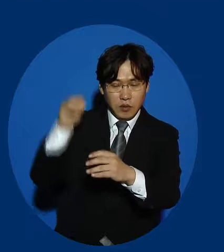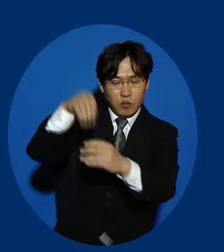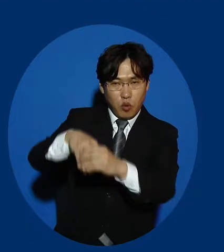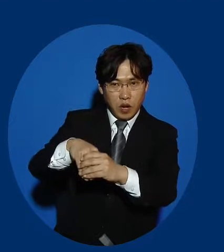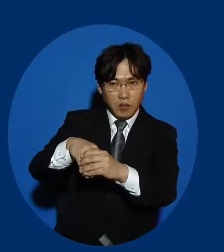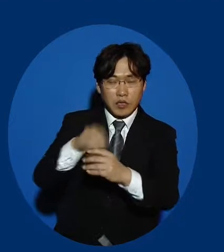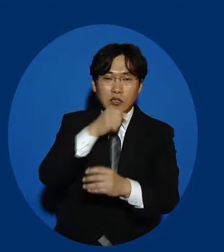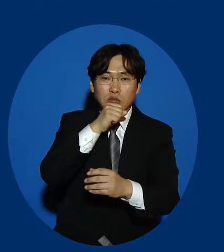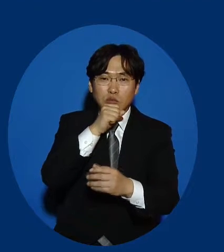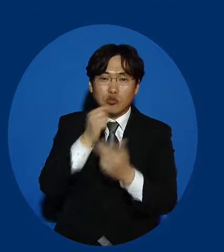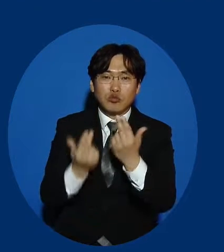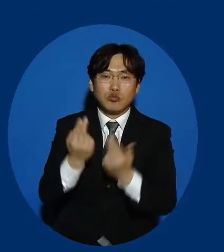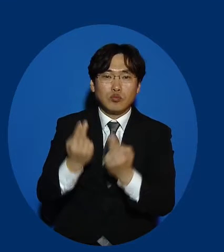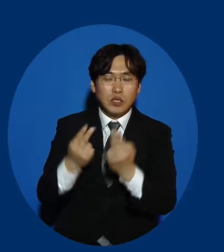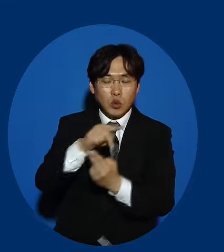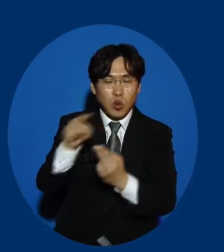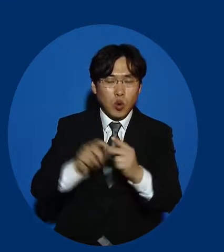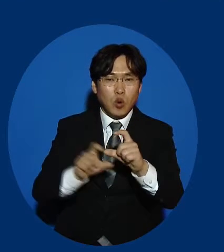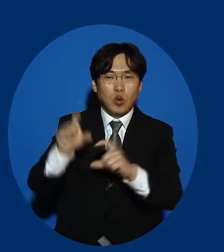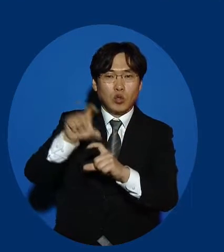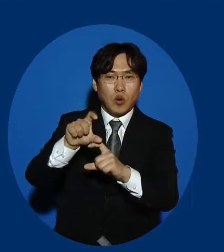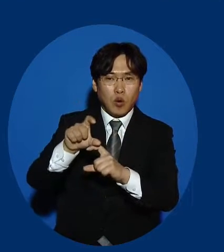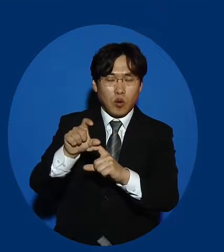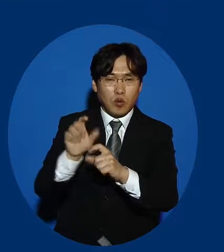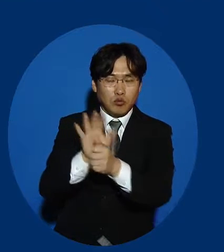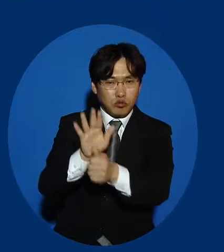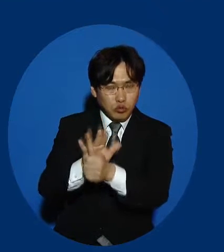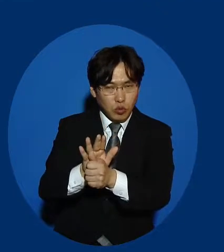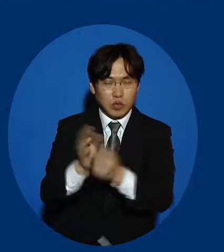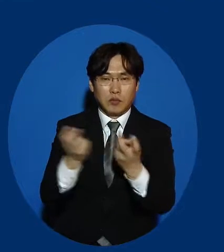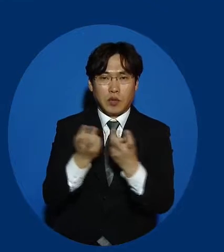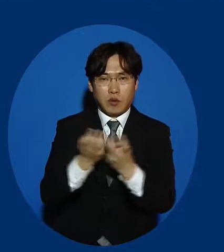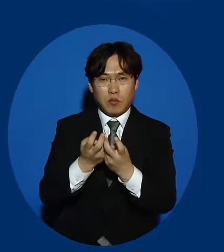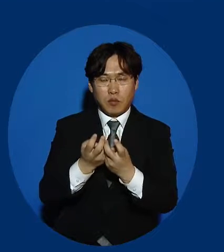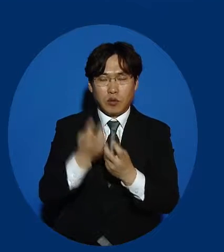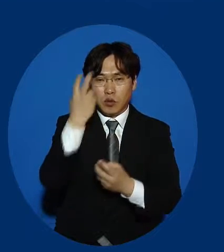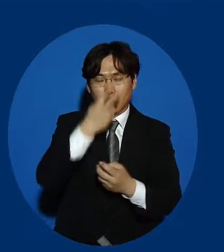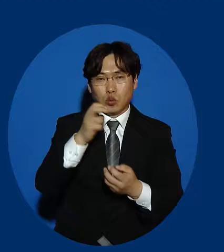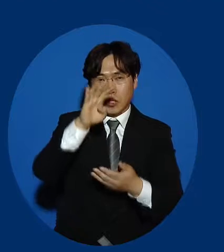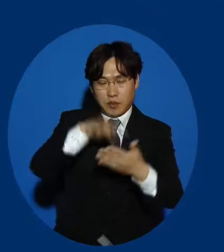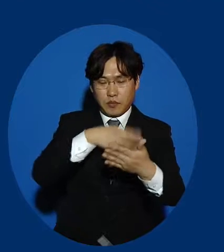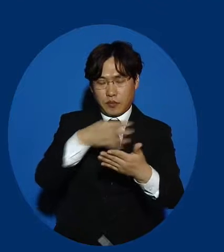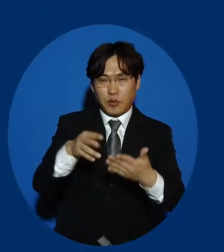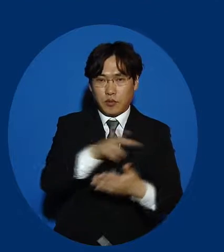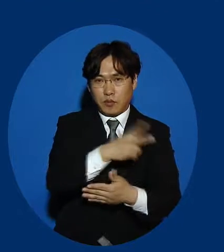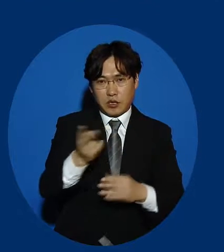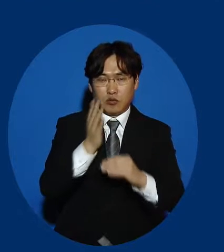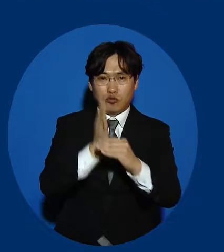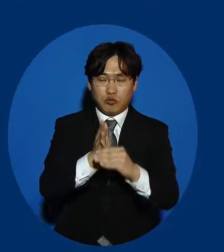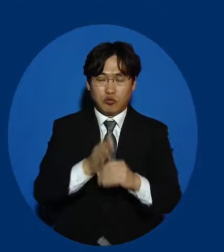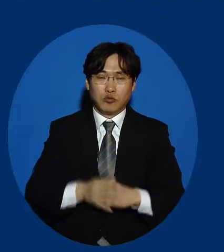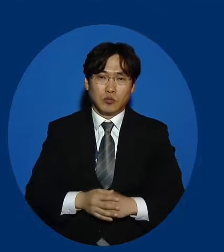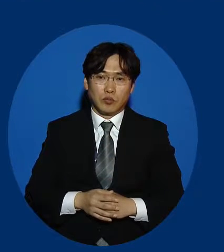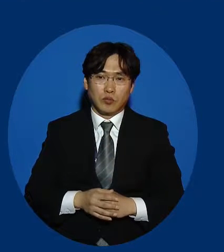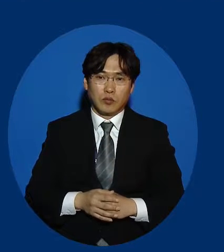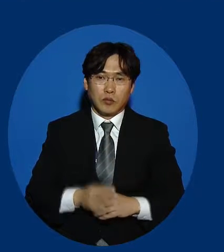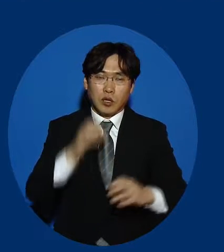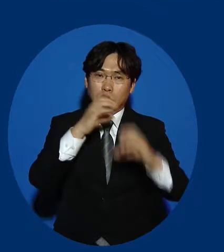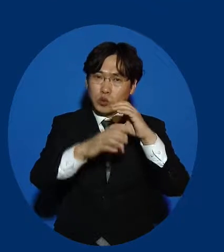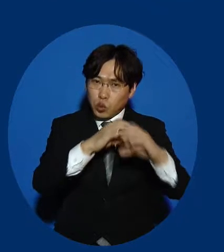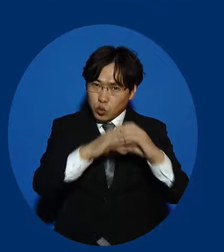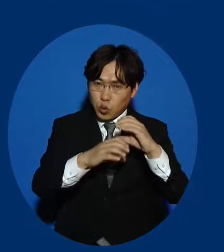높아지긴 했지만 본질적으로 시각 청각장애인이 갖고 있는 소통